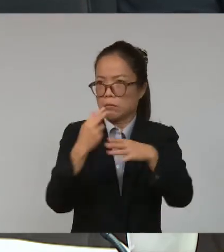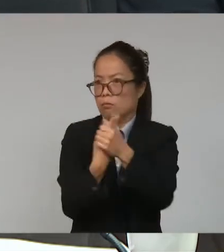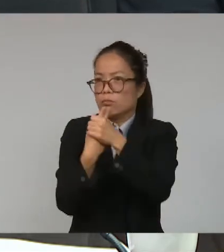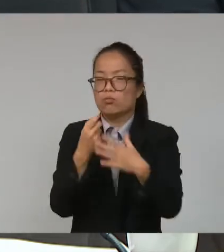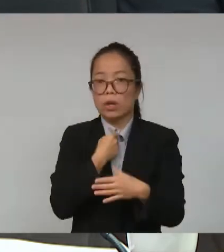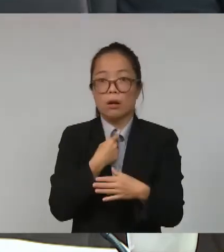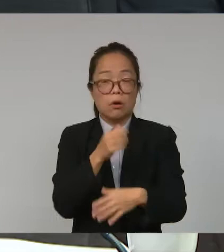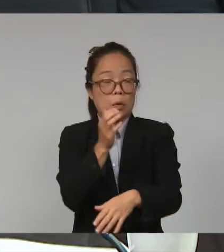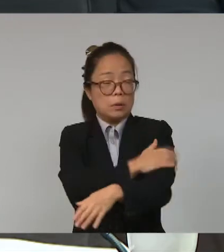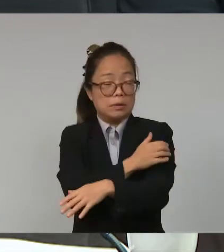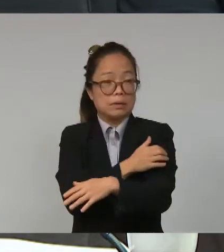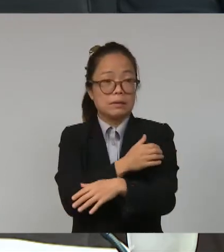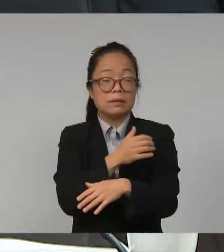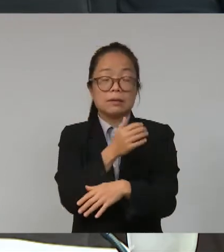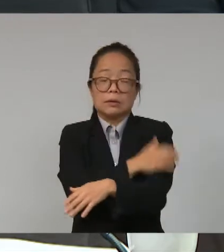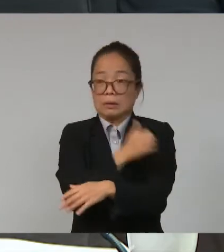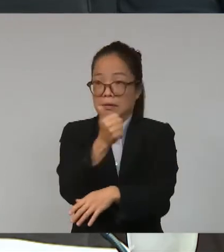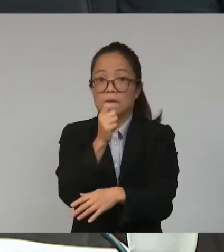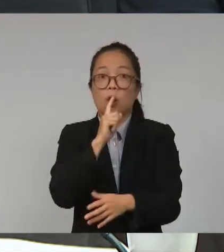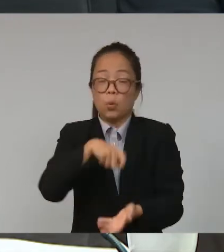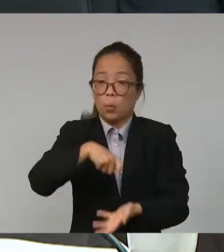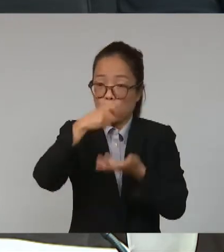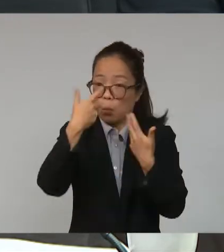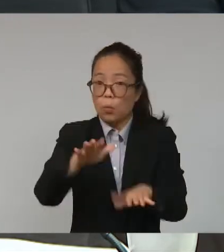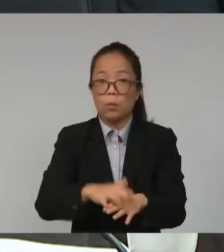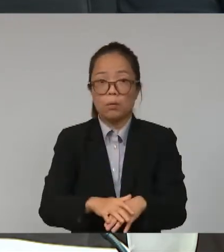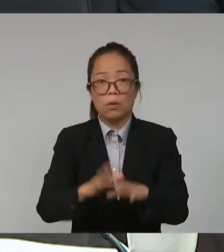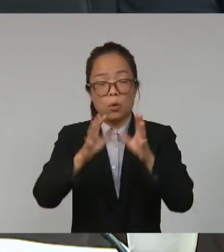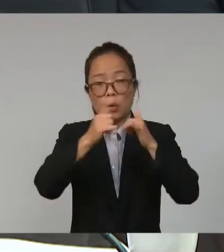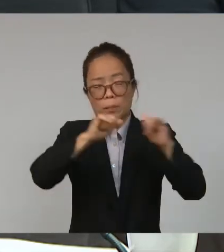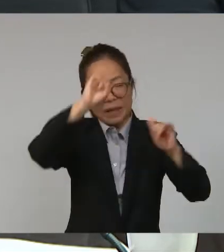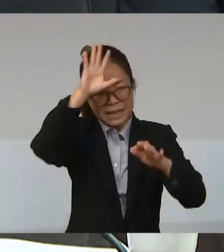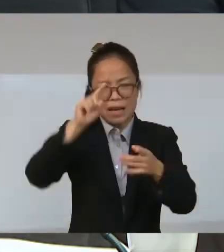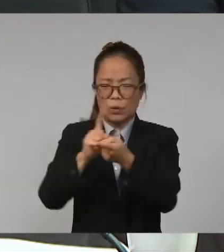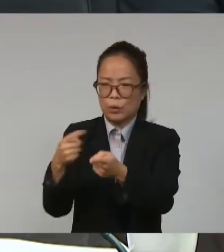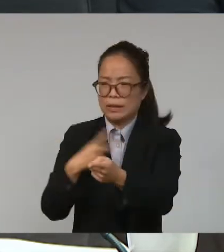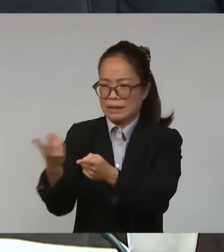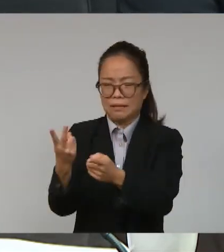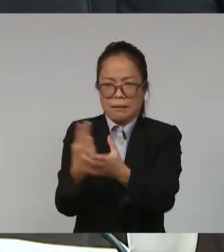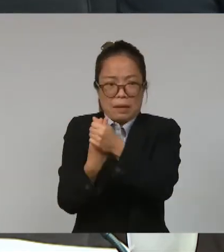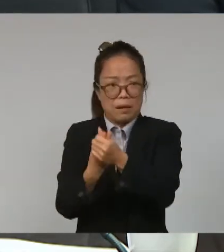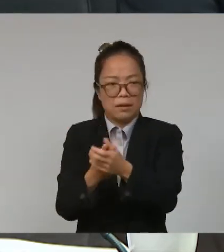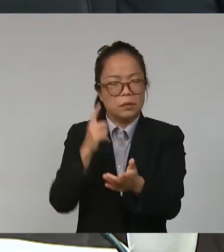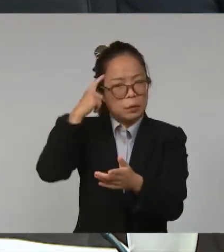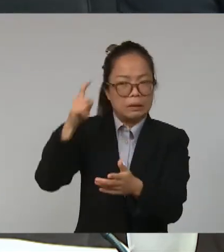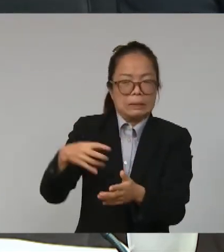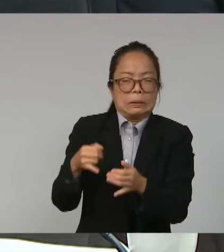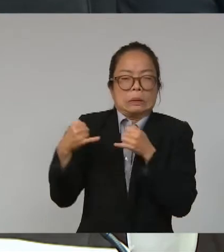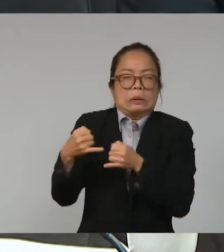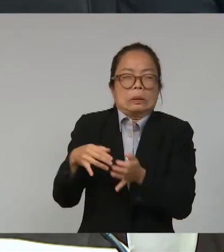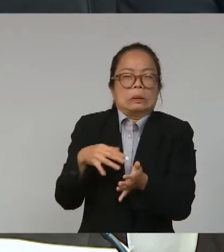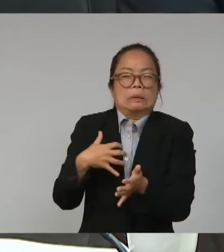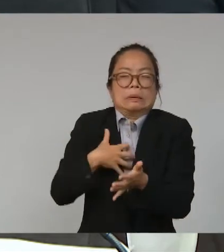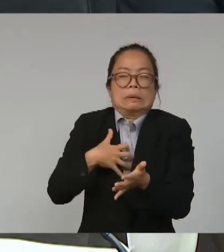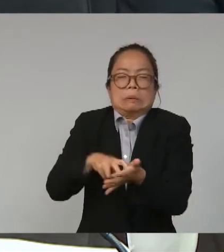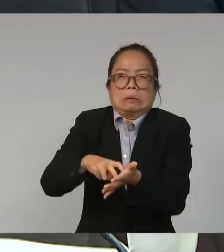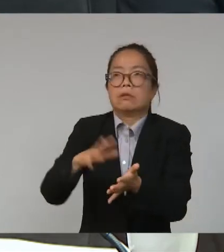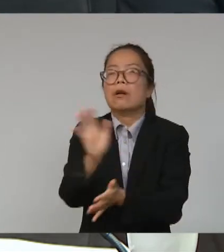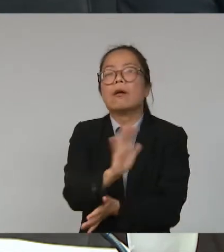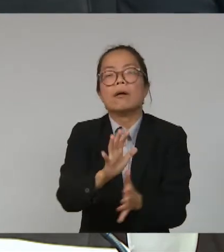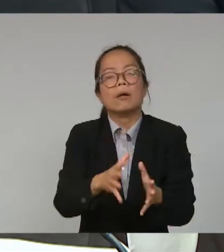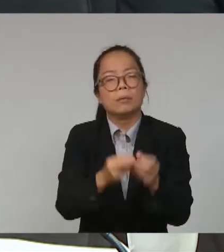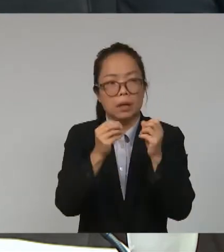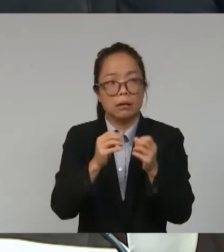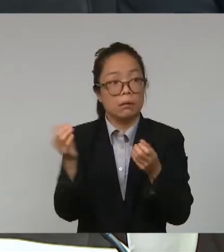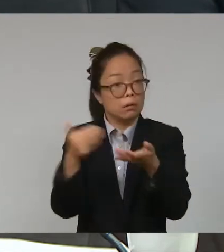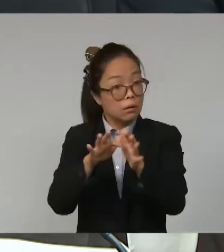甚至说还要国民党不要把公投绑大选当作洪水猛兽，但是现